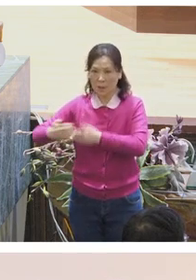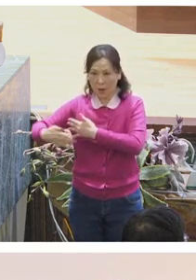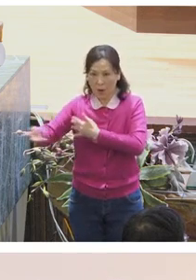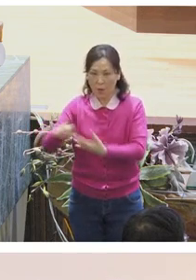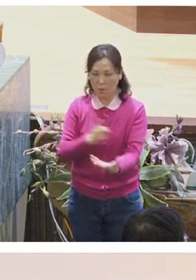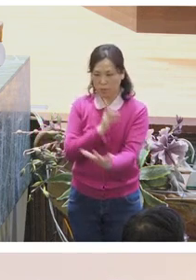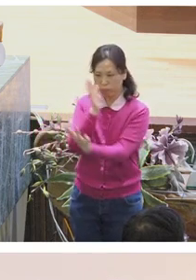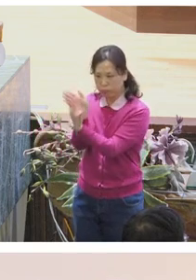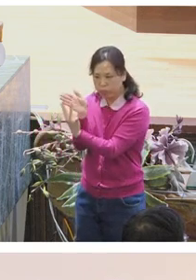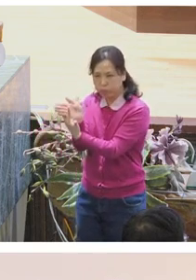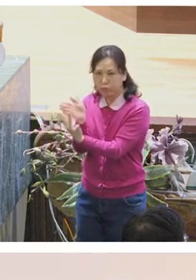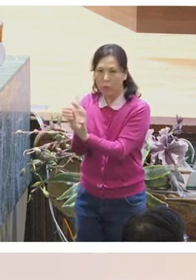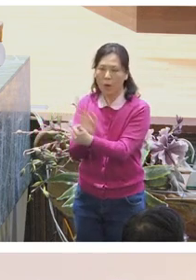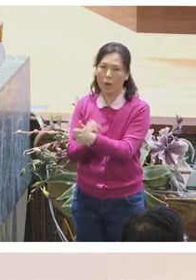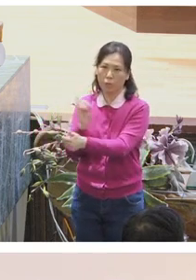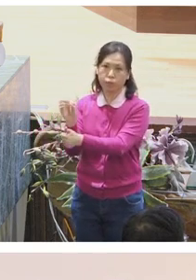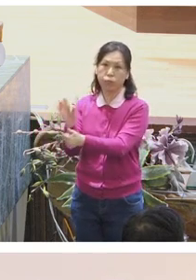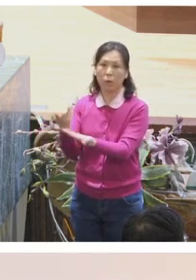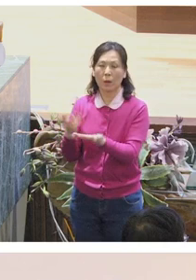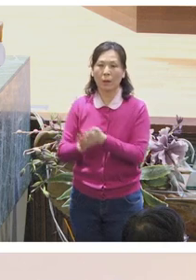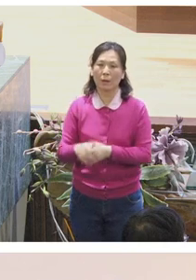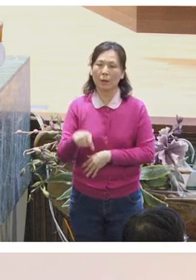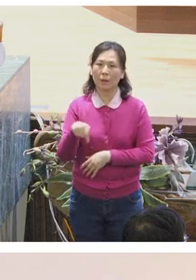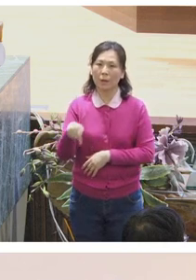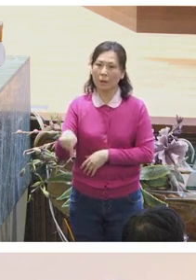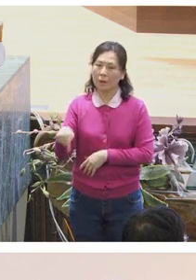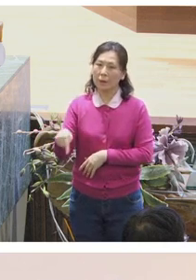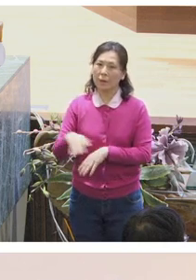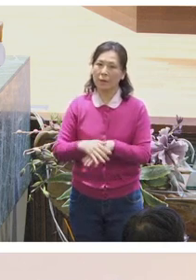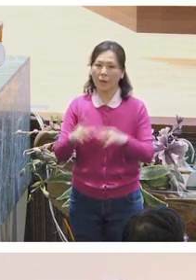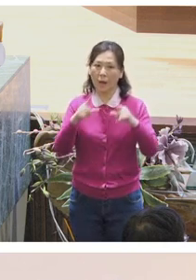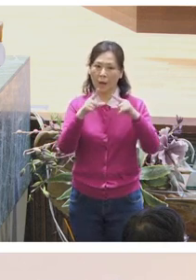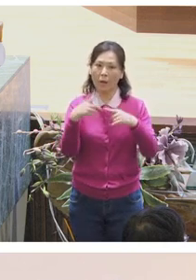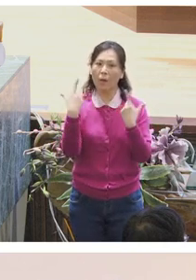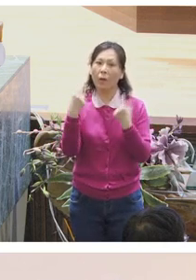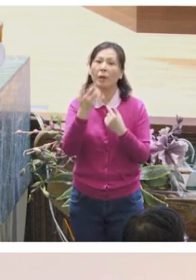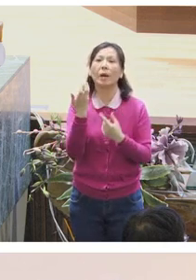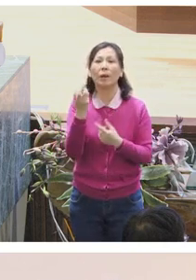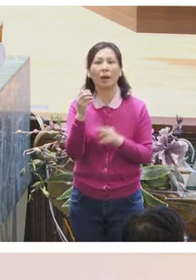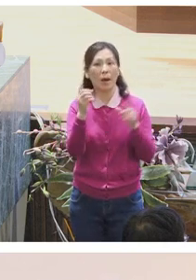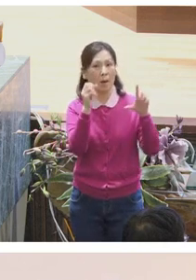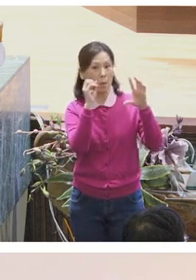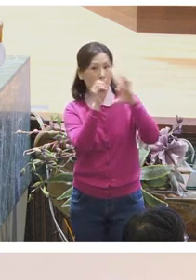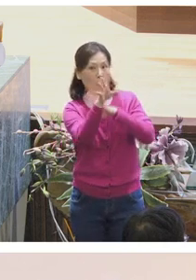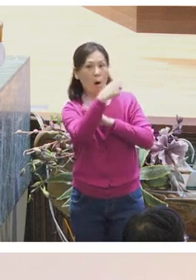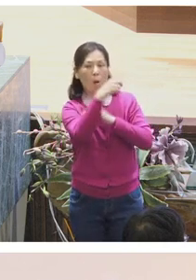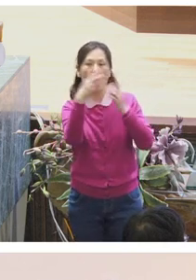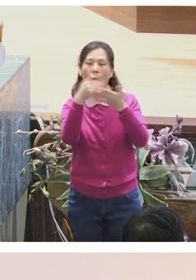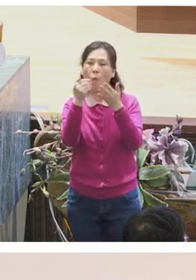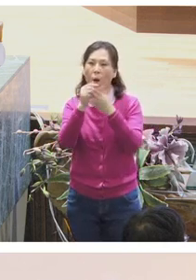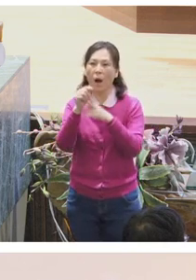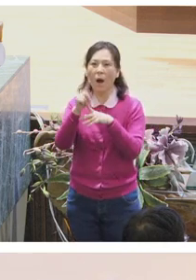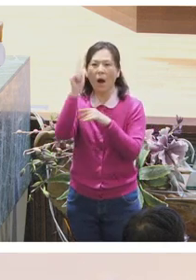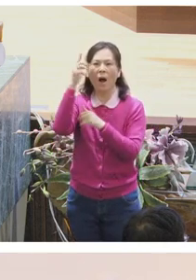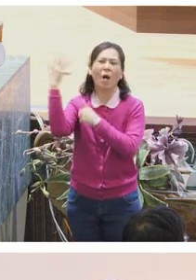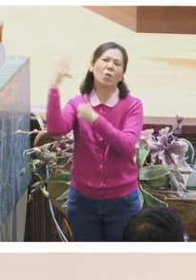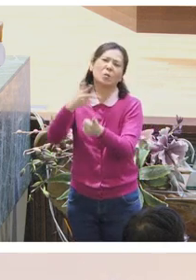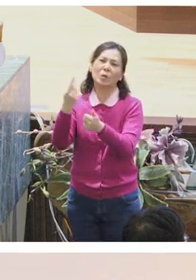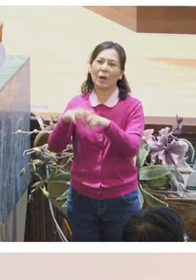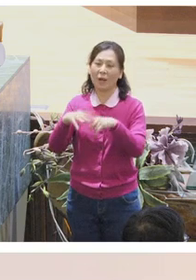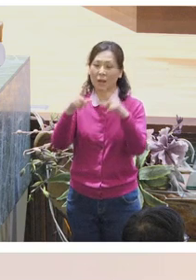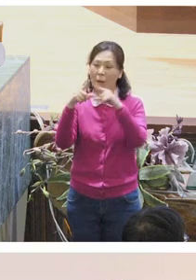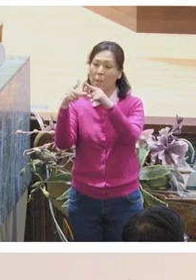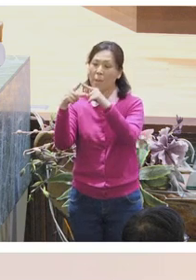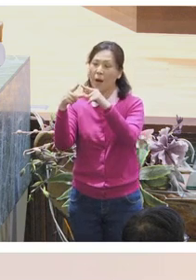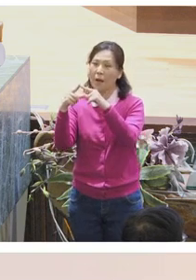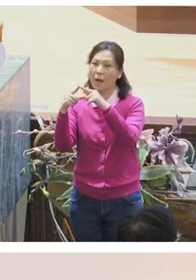来，那这个组织的形式怎么样可以从那个三角形的方式，就是传统那个本来是传统三角形的方式，那其他